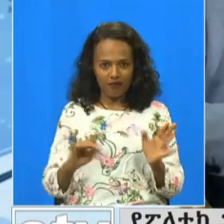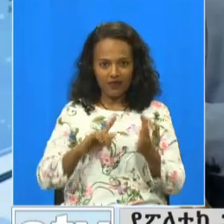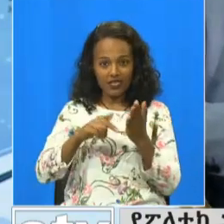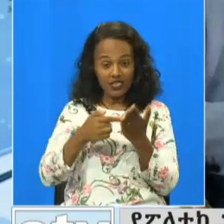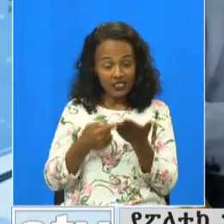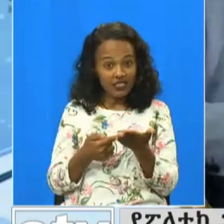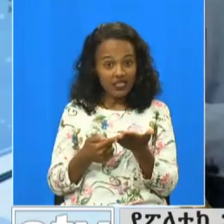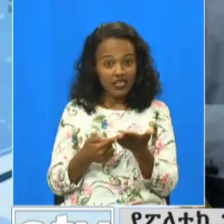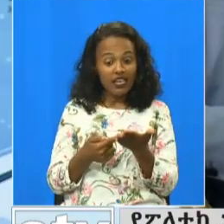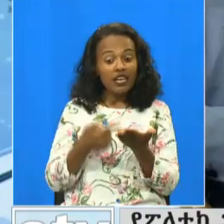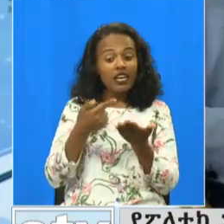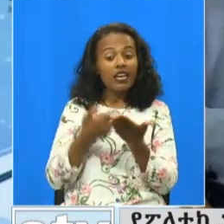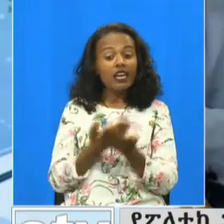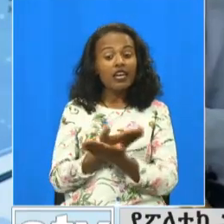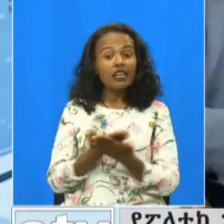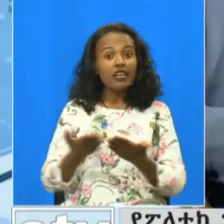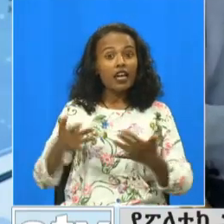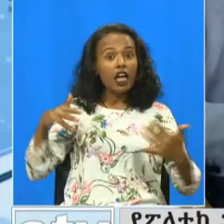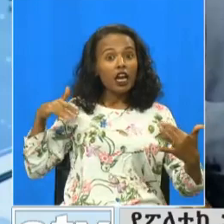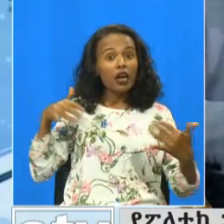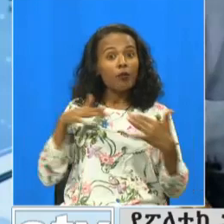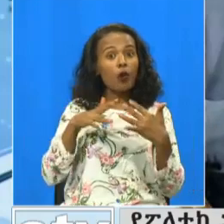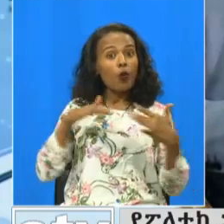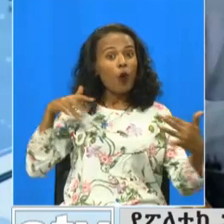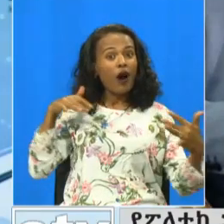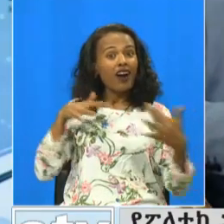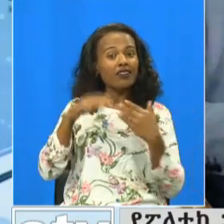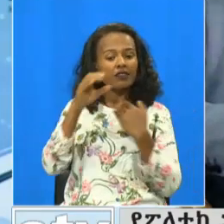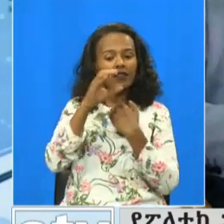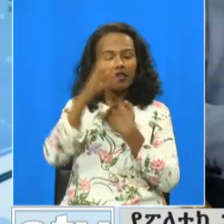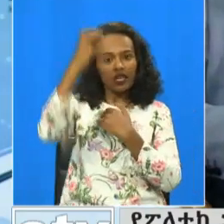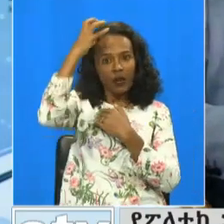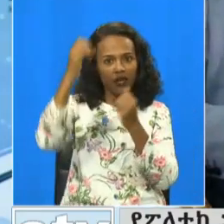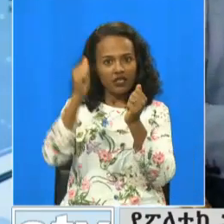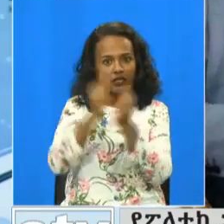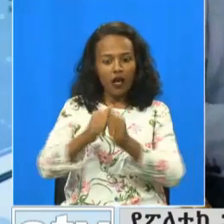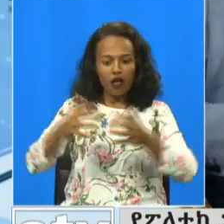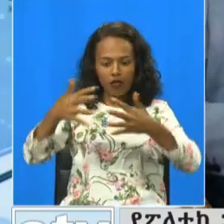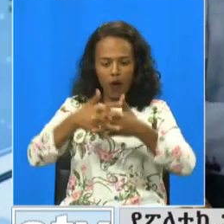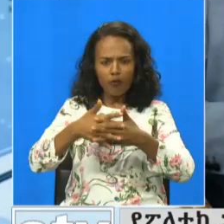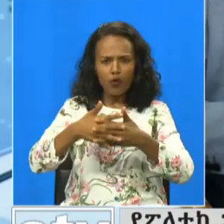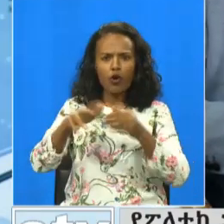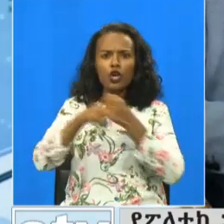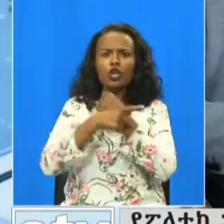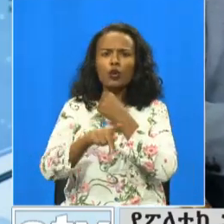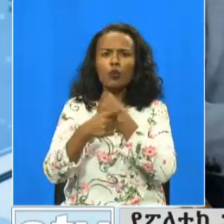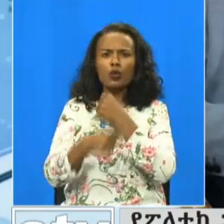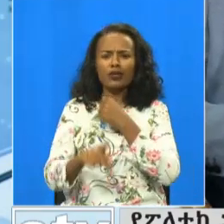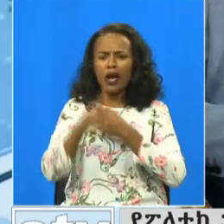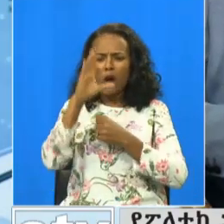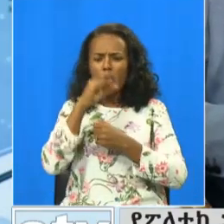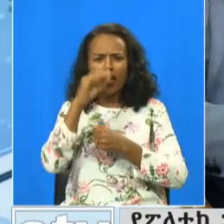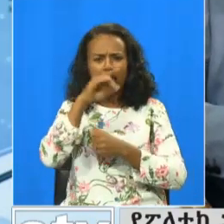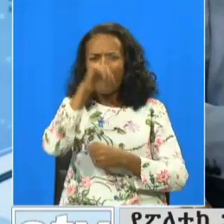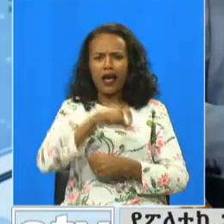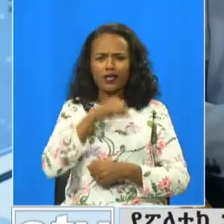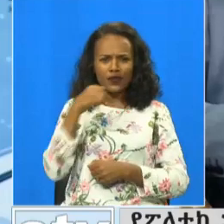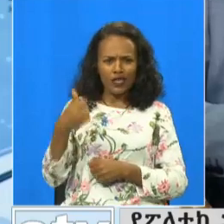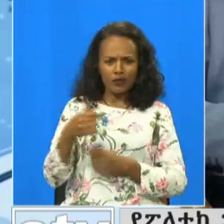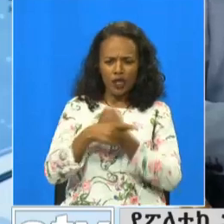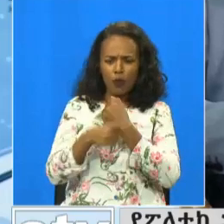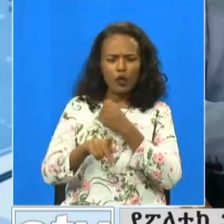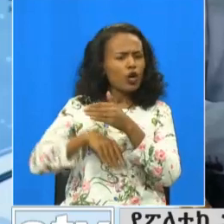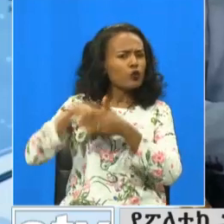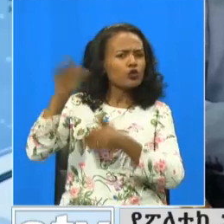ስለዚህ ይሄንን ነገር ለመዋጋት ከመንግስት ጋር ተባብረው የመንግስት ጉዳይ የፖለቲካ ሽኩቻ አስፈልገው ማለት ነው። ከፖለቲካ